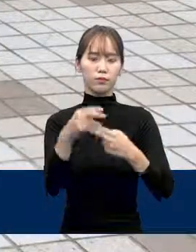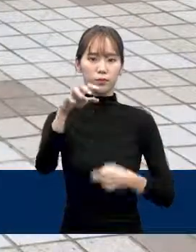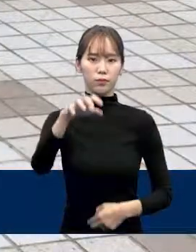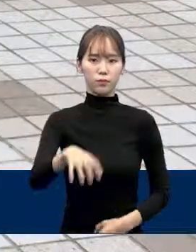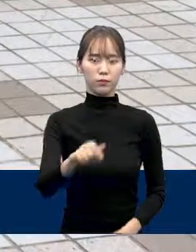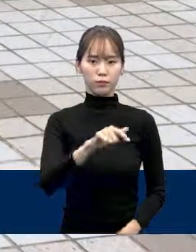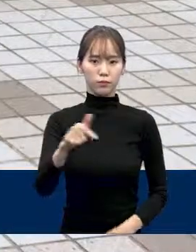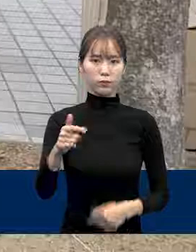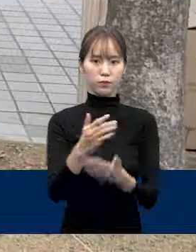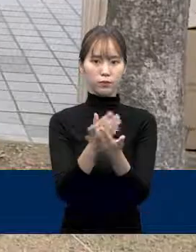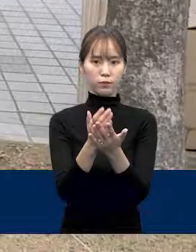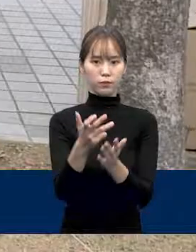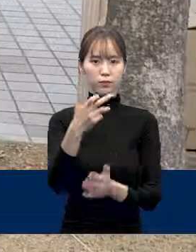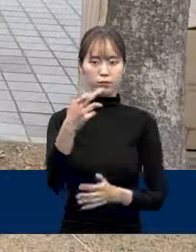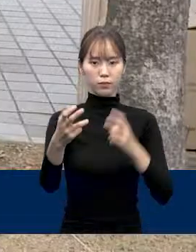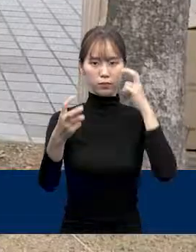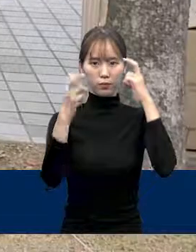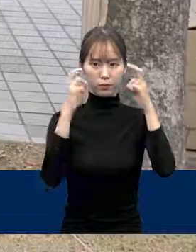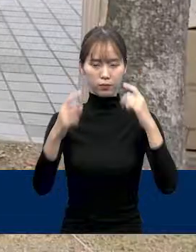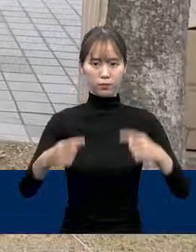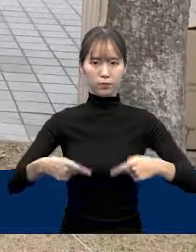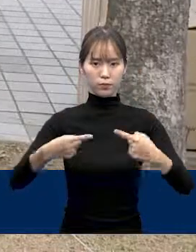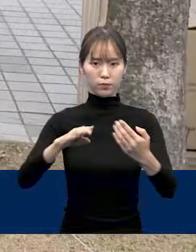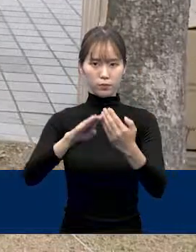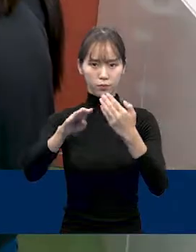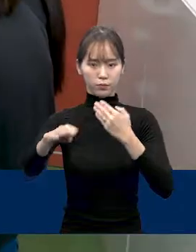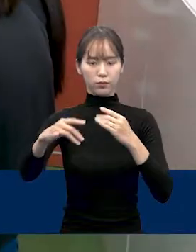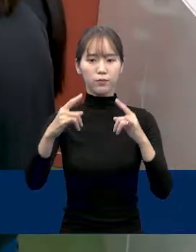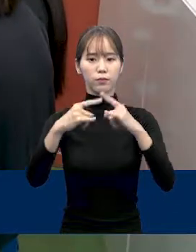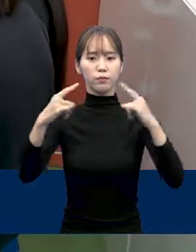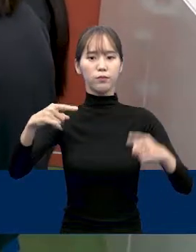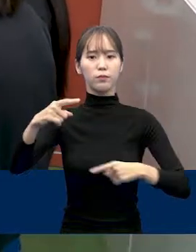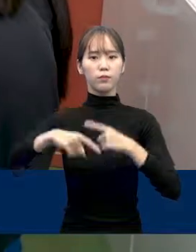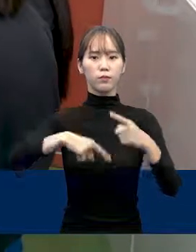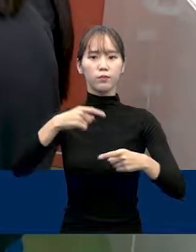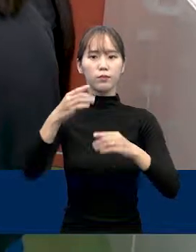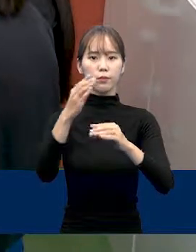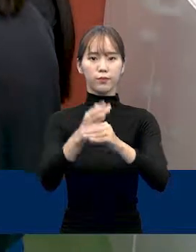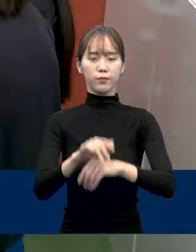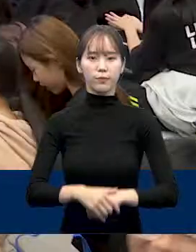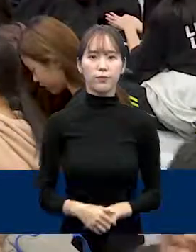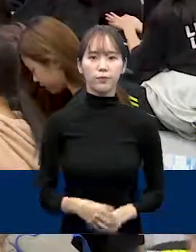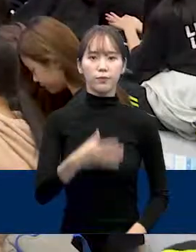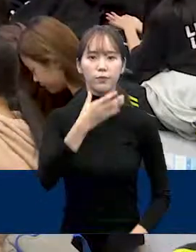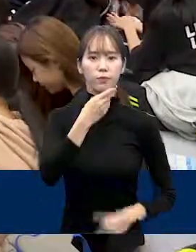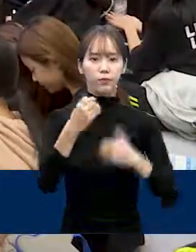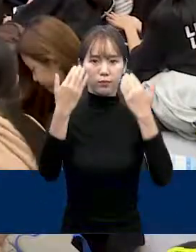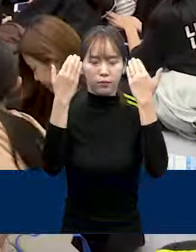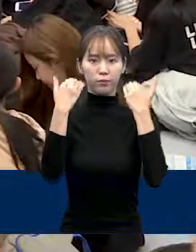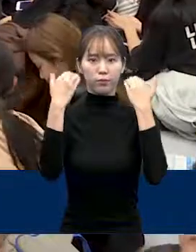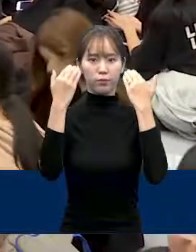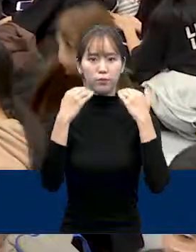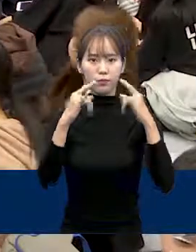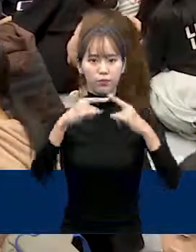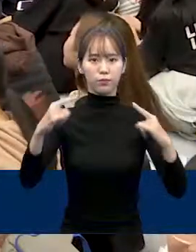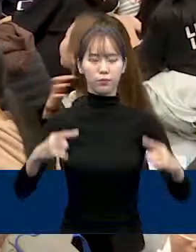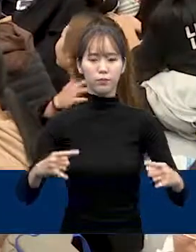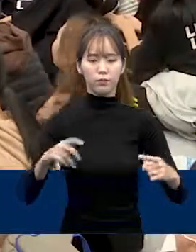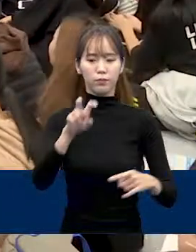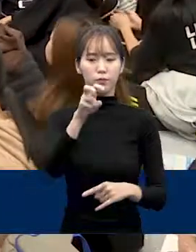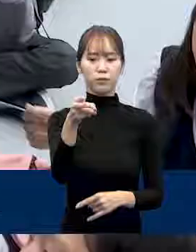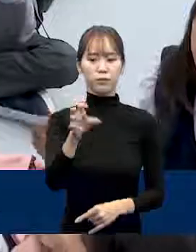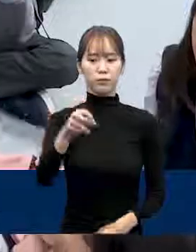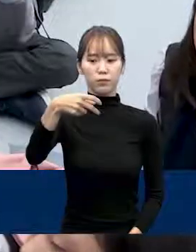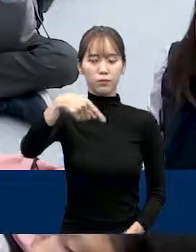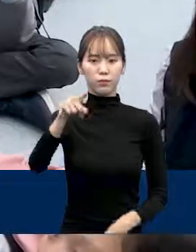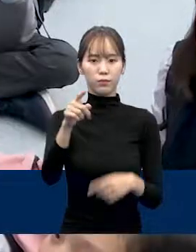콘셉 알의 17개에 직업군인 참여하는 체험 부스가 응용 됐습니다 행복 스컬 부스에서 명사와